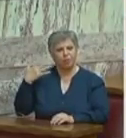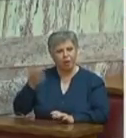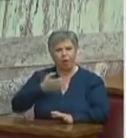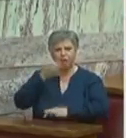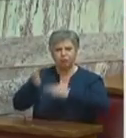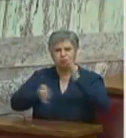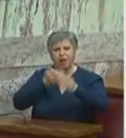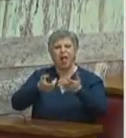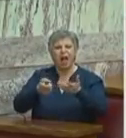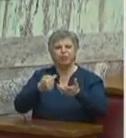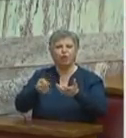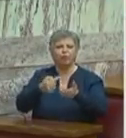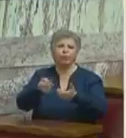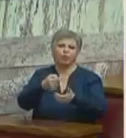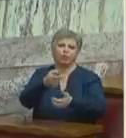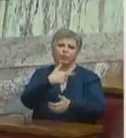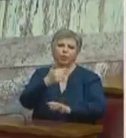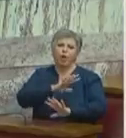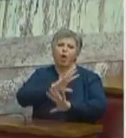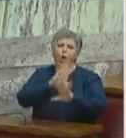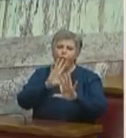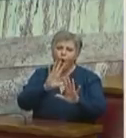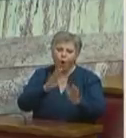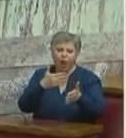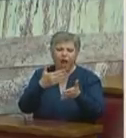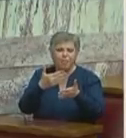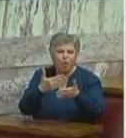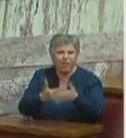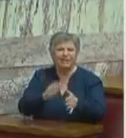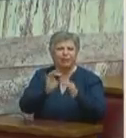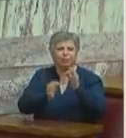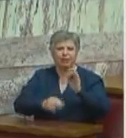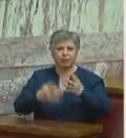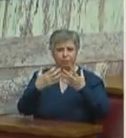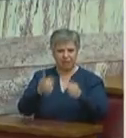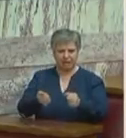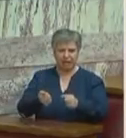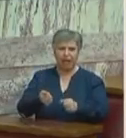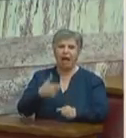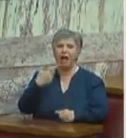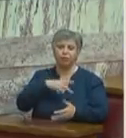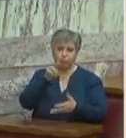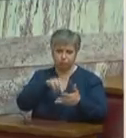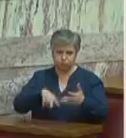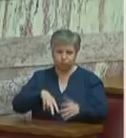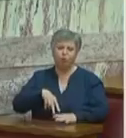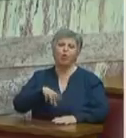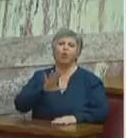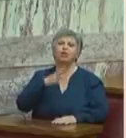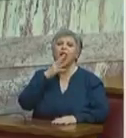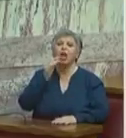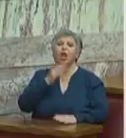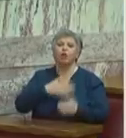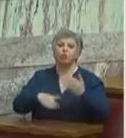για να μην σας κουράζω. Αλλά γιατί να λέμε πολλά? Η ίδια η δικαιοσύνη, η ίδια